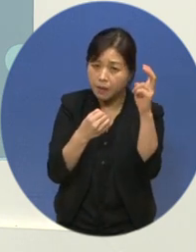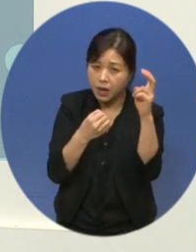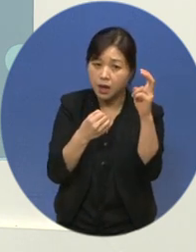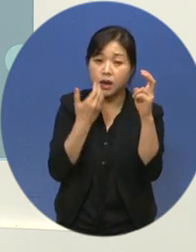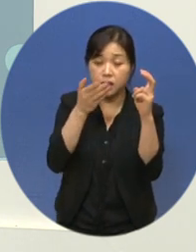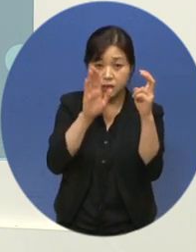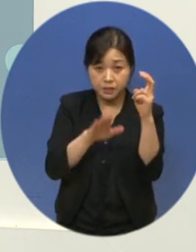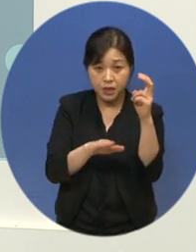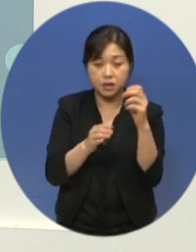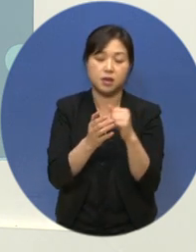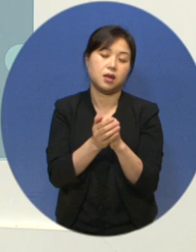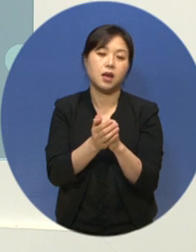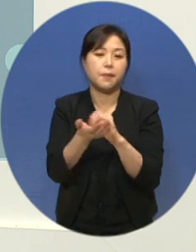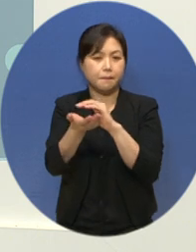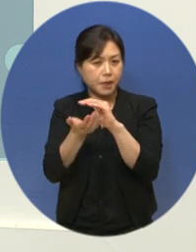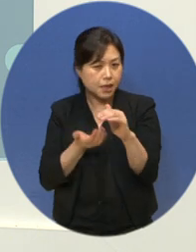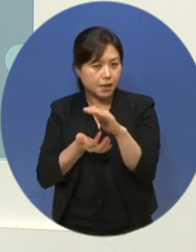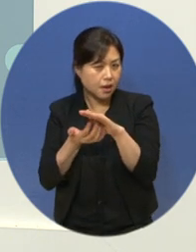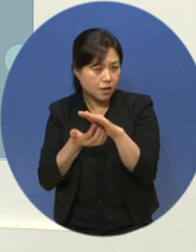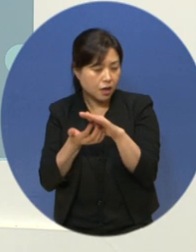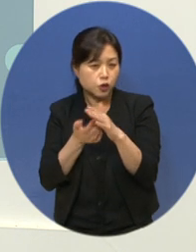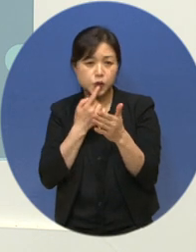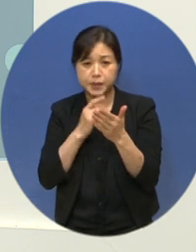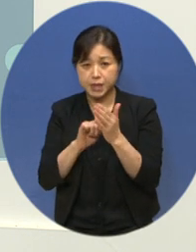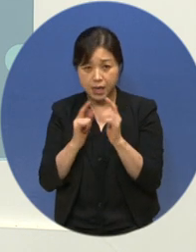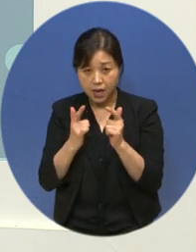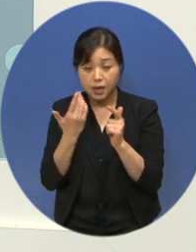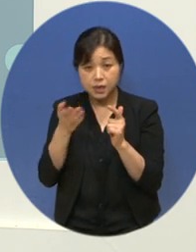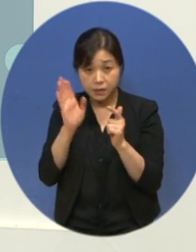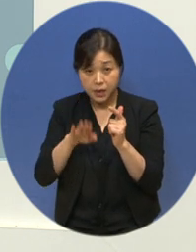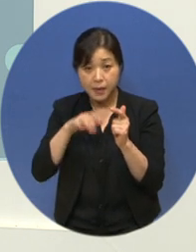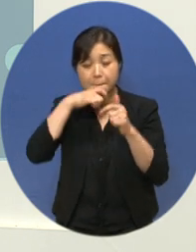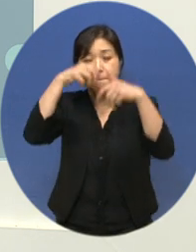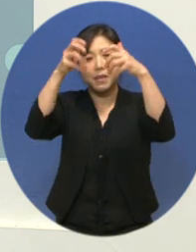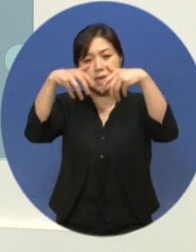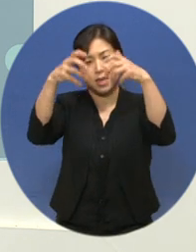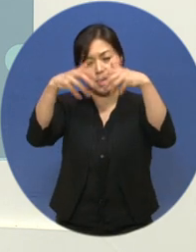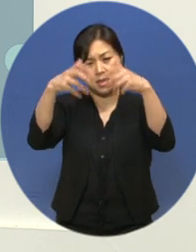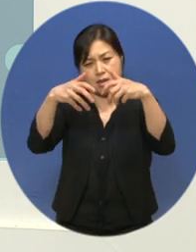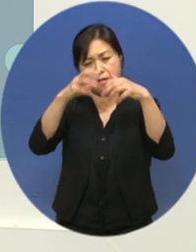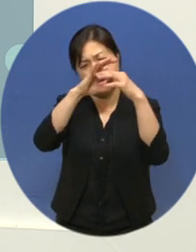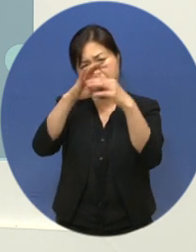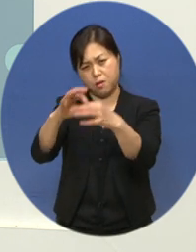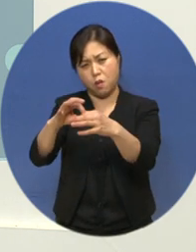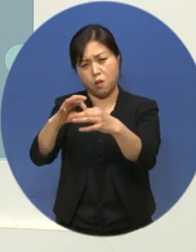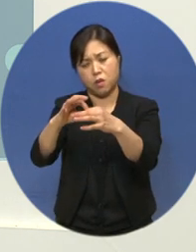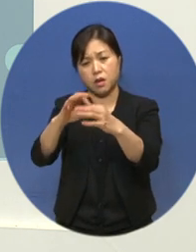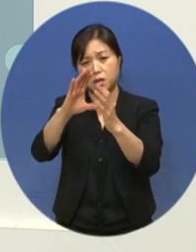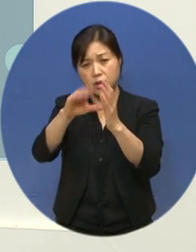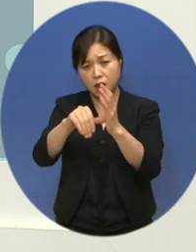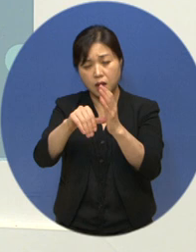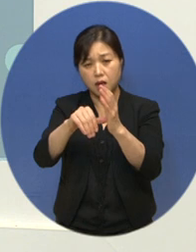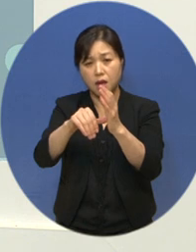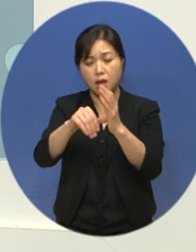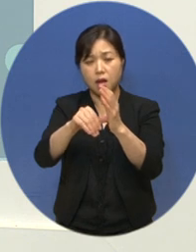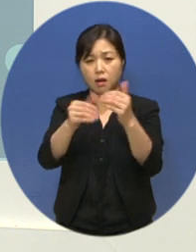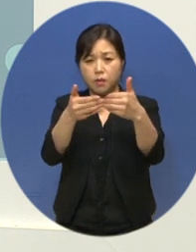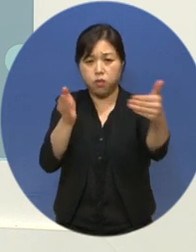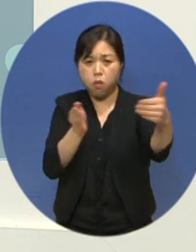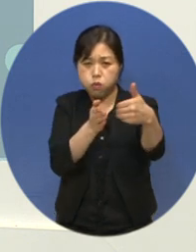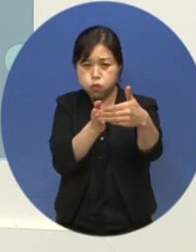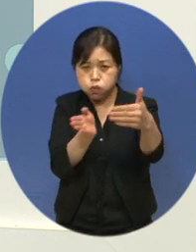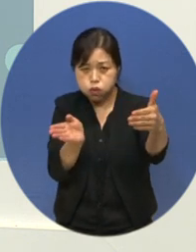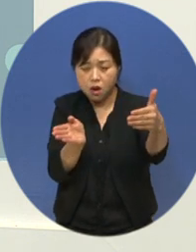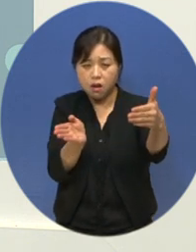물론 예측은 못하지만 그래도 장마철을 대비해서 에 수 문을 좀 열어 놓아 떠라 면 뭐 이런